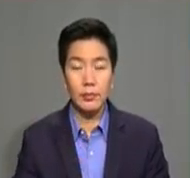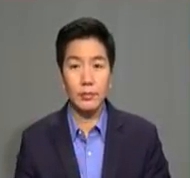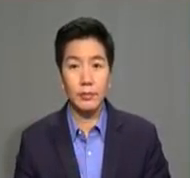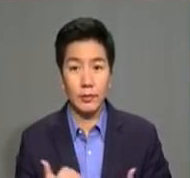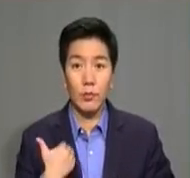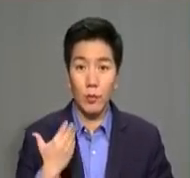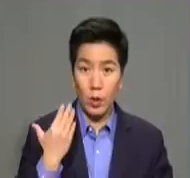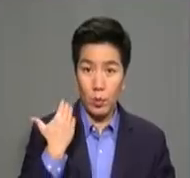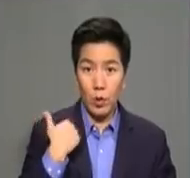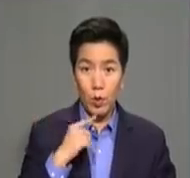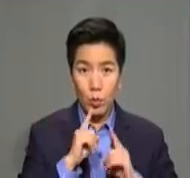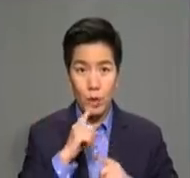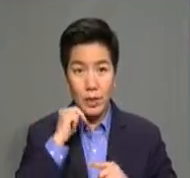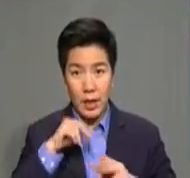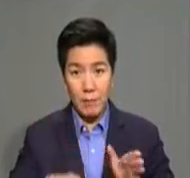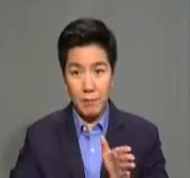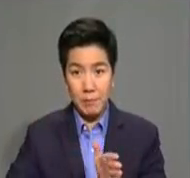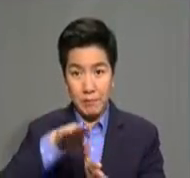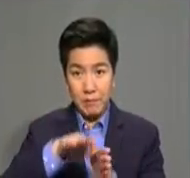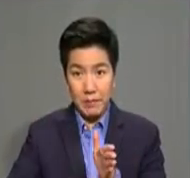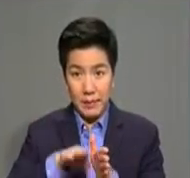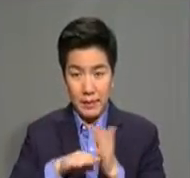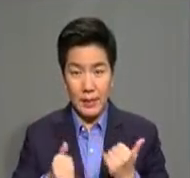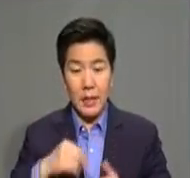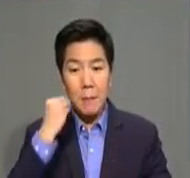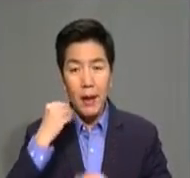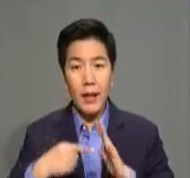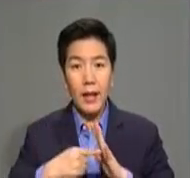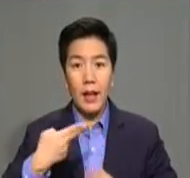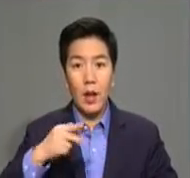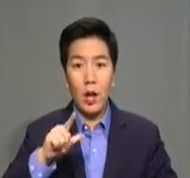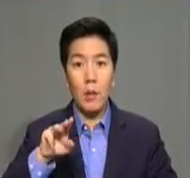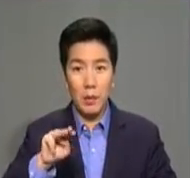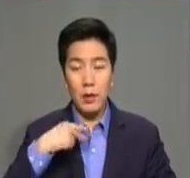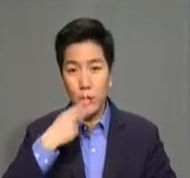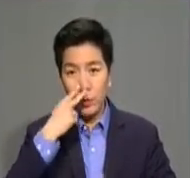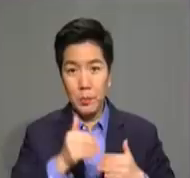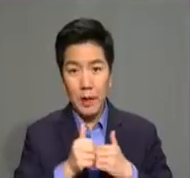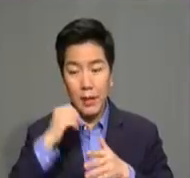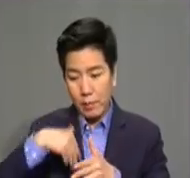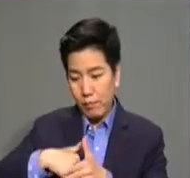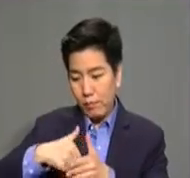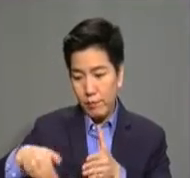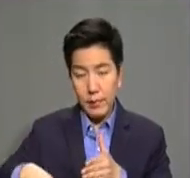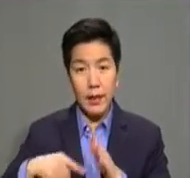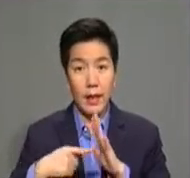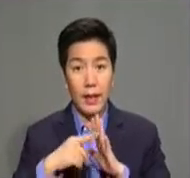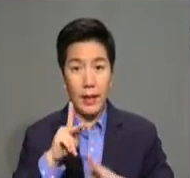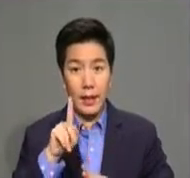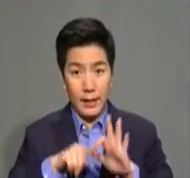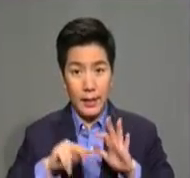ก่อนที่จะมาคุยกันเรื่องระดับน้ำบริเวณบ้านแหลมดิฉันจะพาไปดูที่แก่งกระจานก่อนเมื่อเช้านี้ขึ้นไปดู